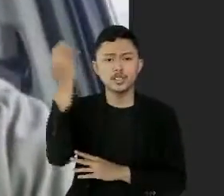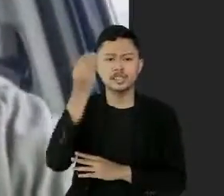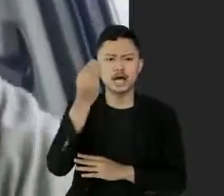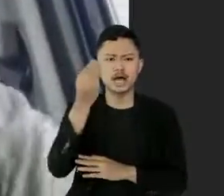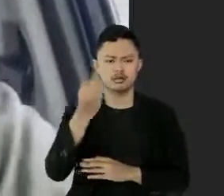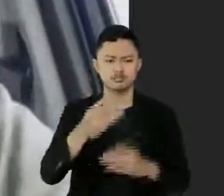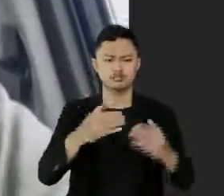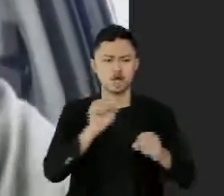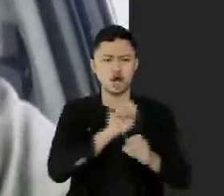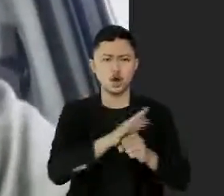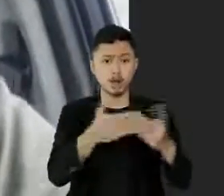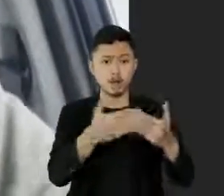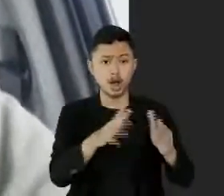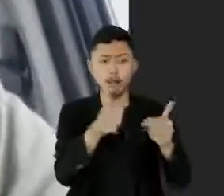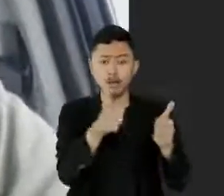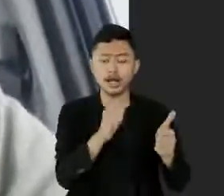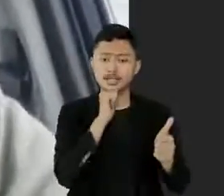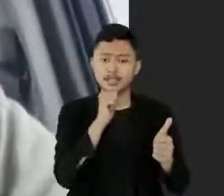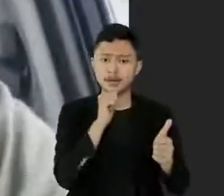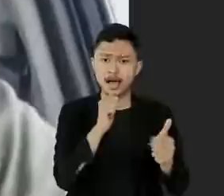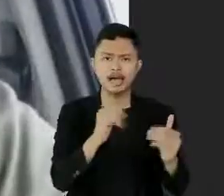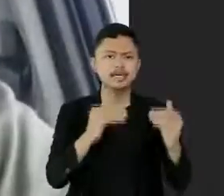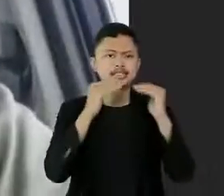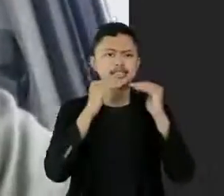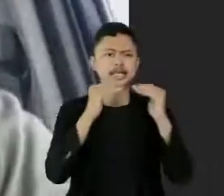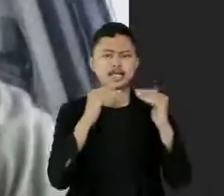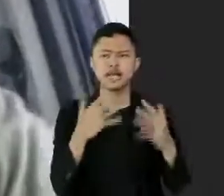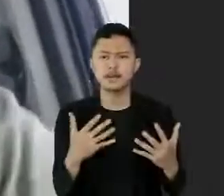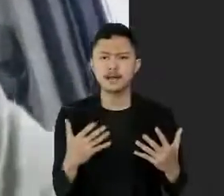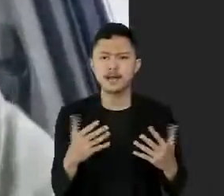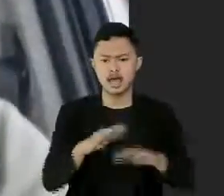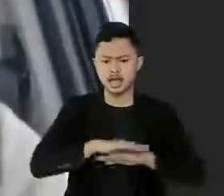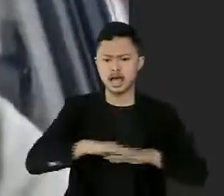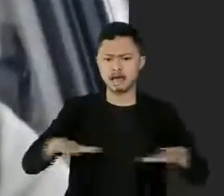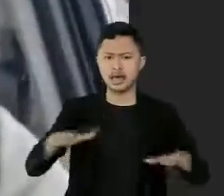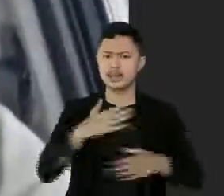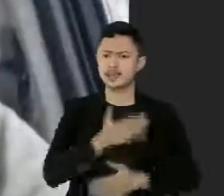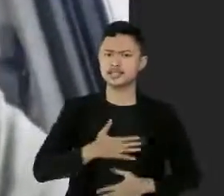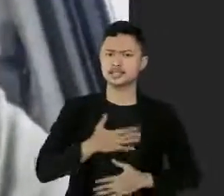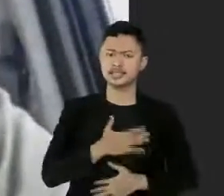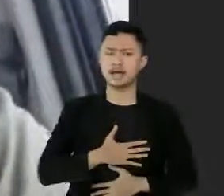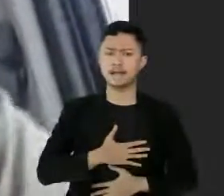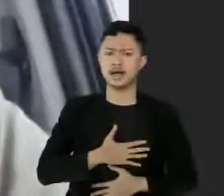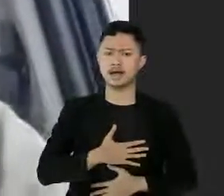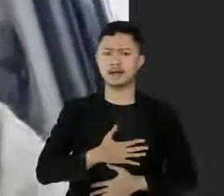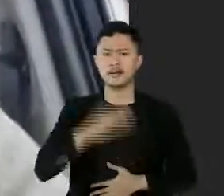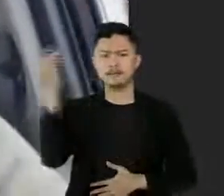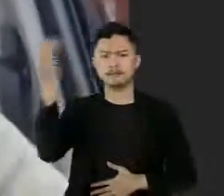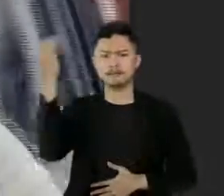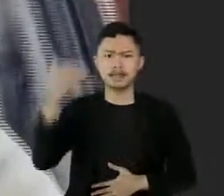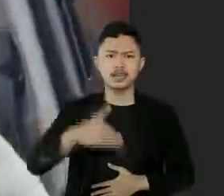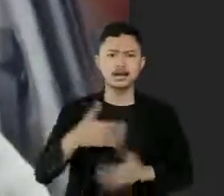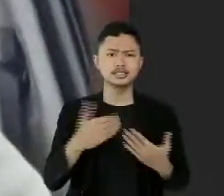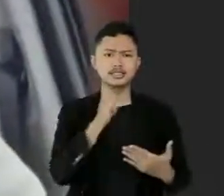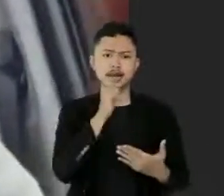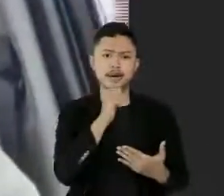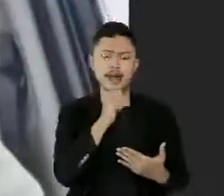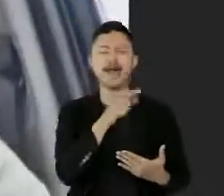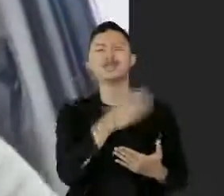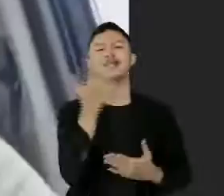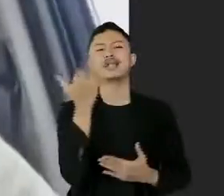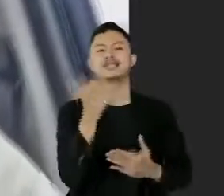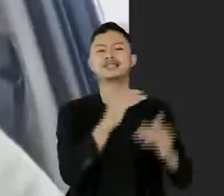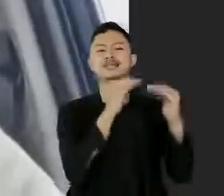dibuka dan bisa menjamin kenyamanan, keselamatan, kesehatan bagi wisatawan adalah desa wisata yang itu